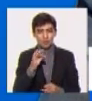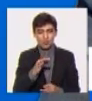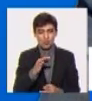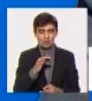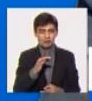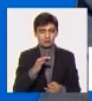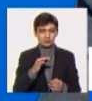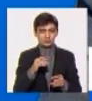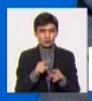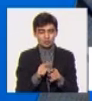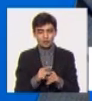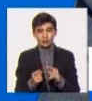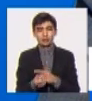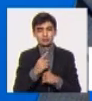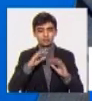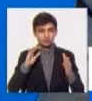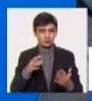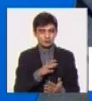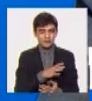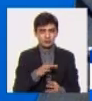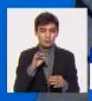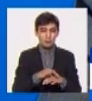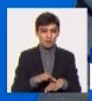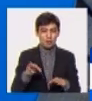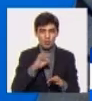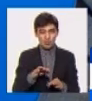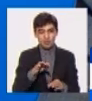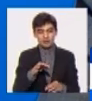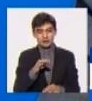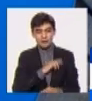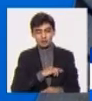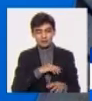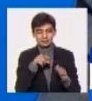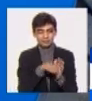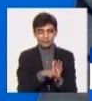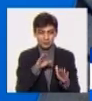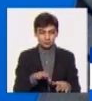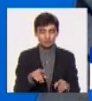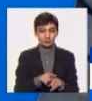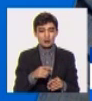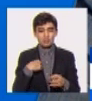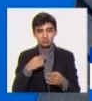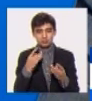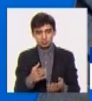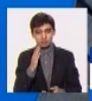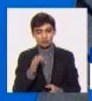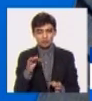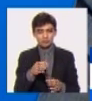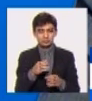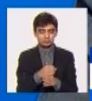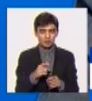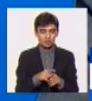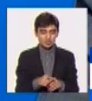гипотетически там, выявлены случаи возникновения заболеваний среди трудовых коллективов, то будут просто применены соответствующие